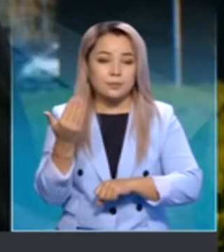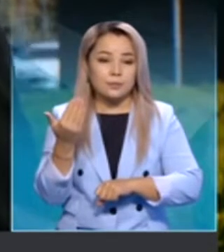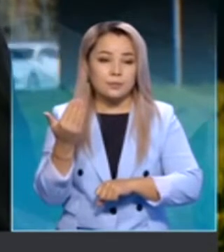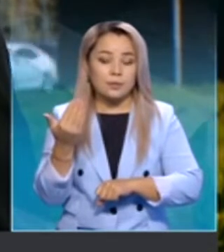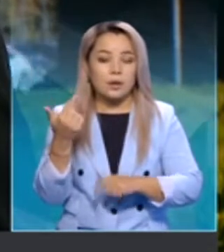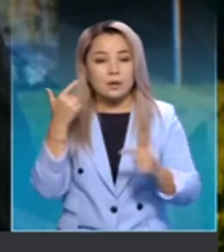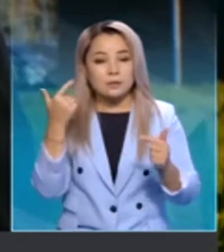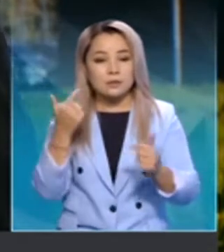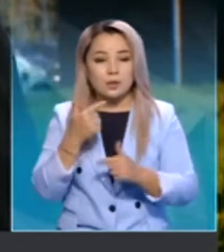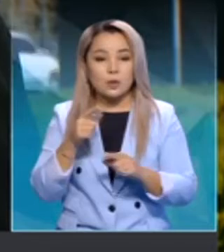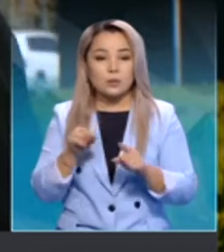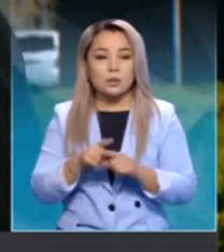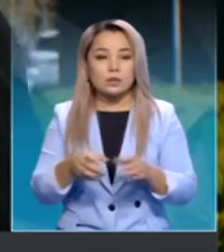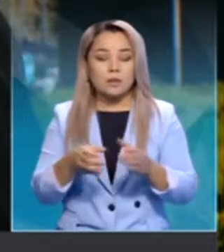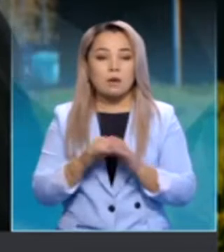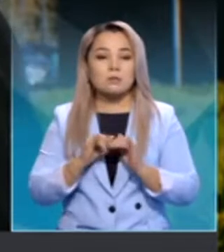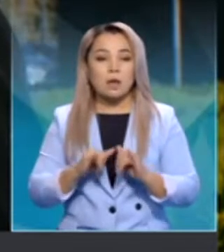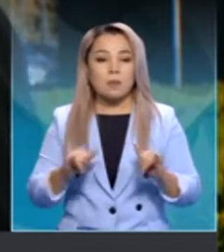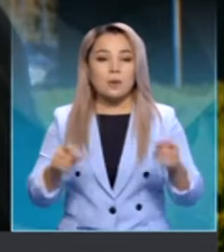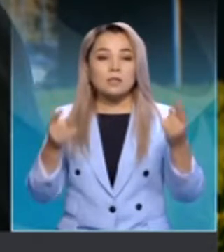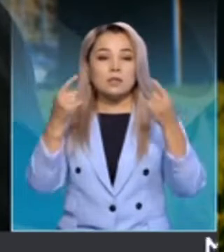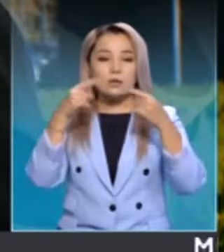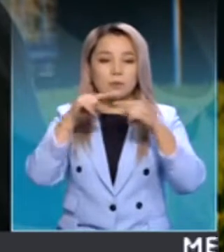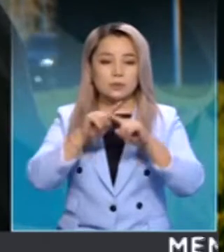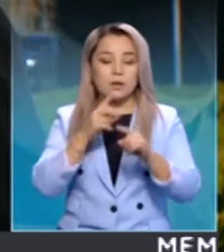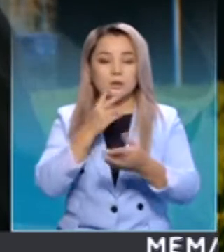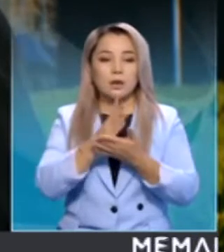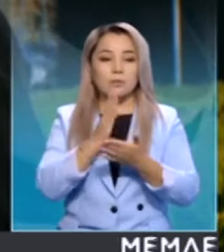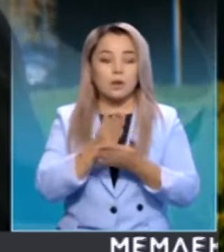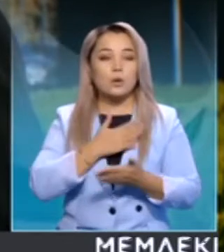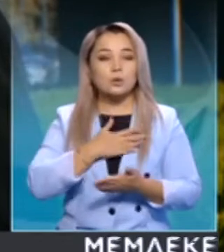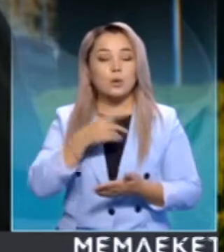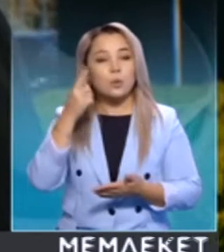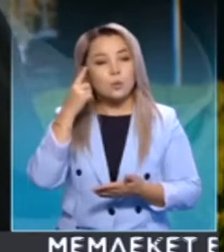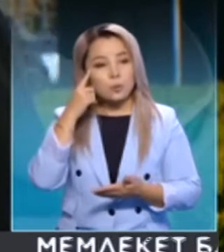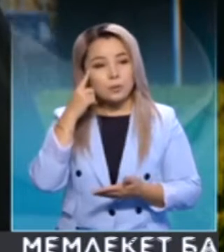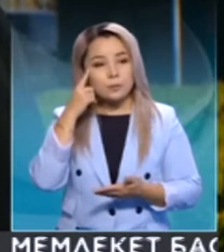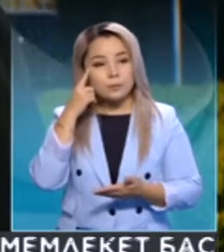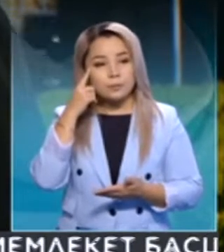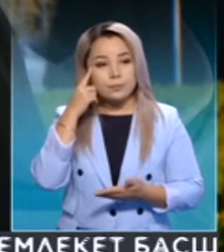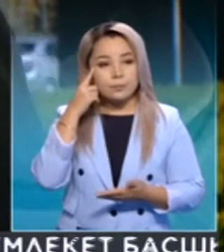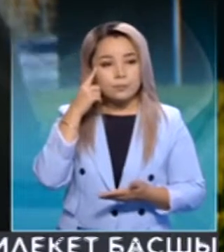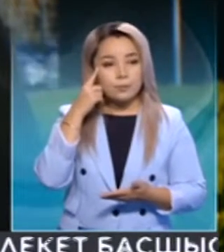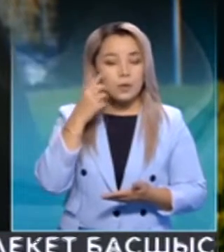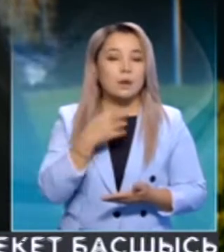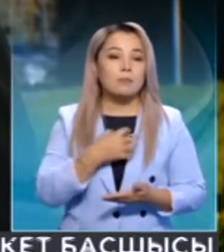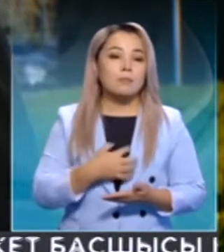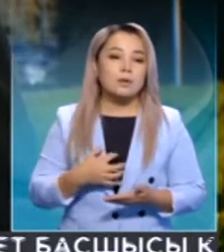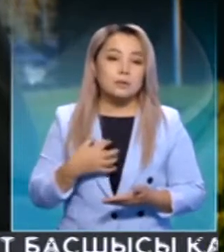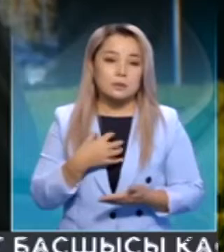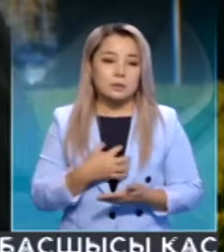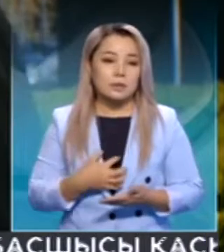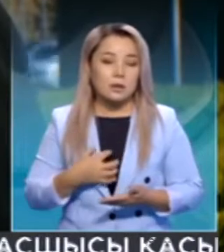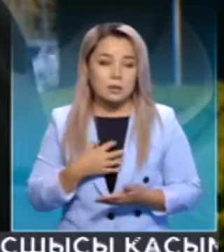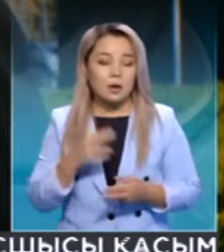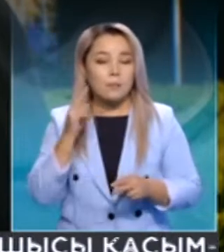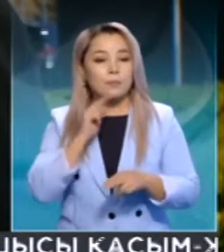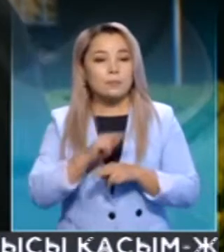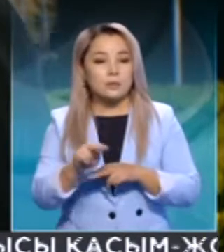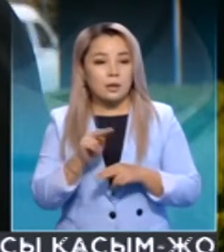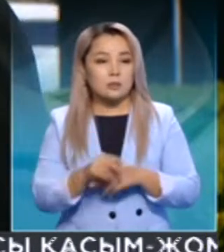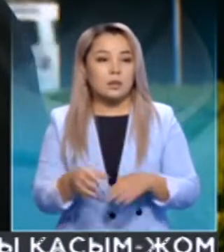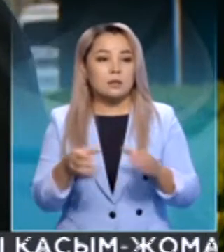шетел білім саласында дамыған технологиялар, сондықтан ойлаймын бұл бір негізгі білім